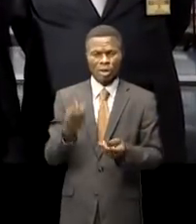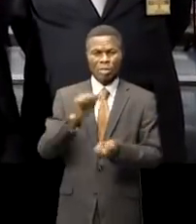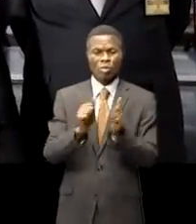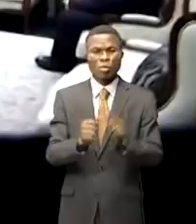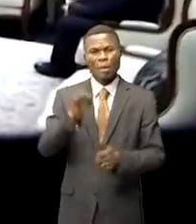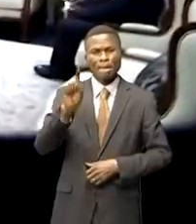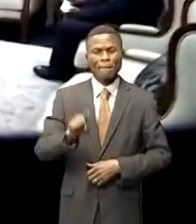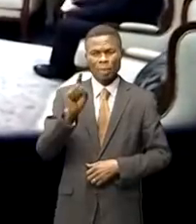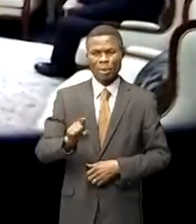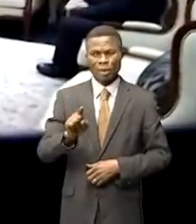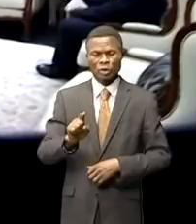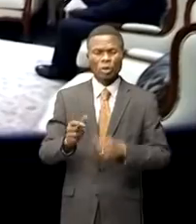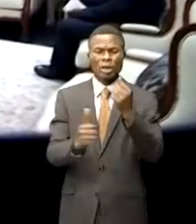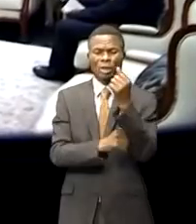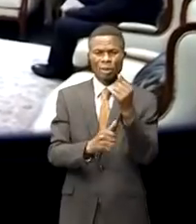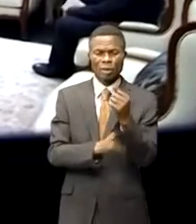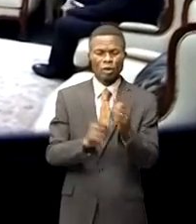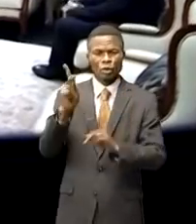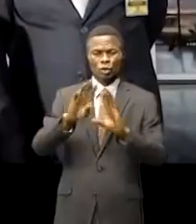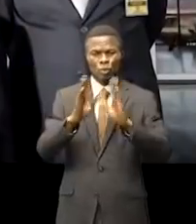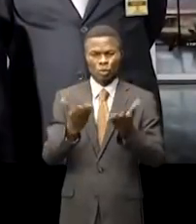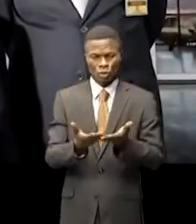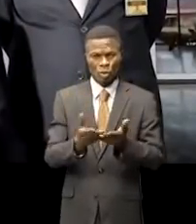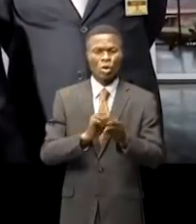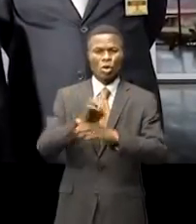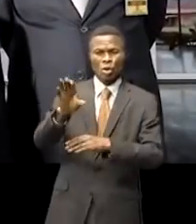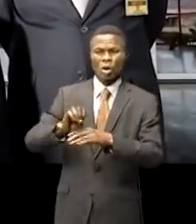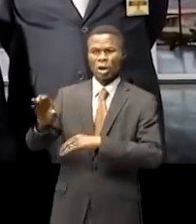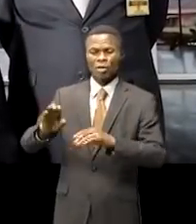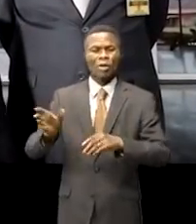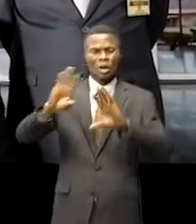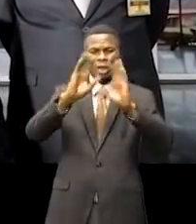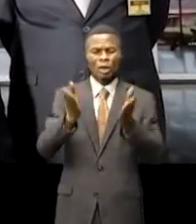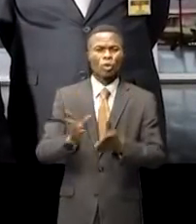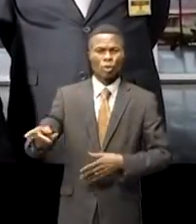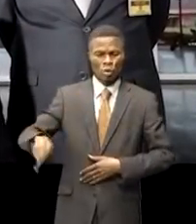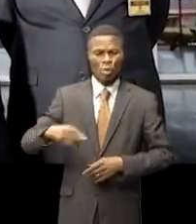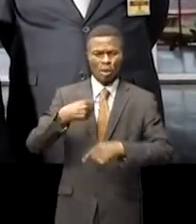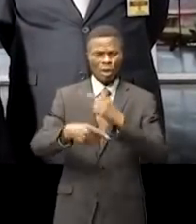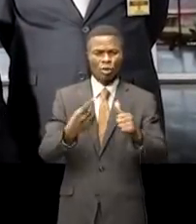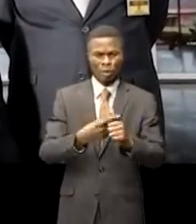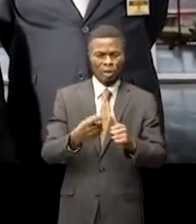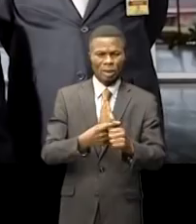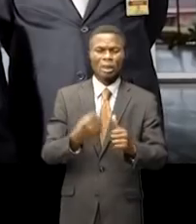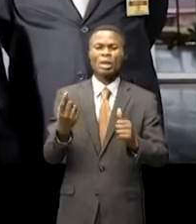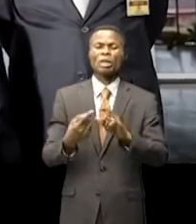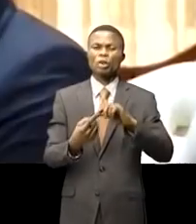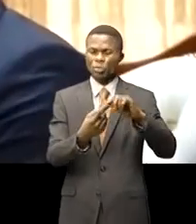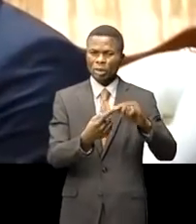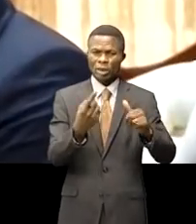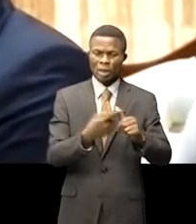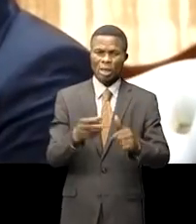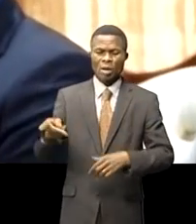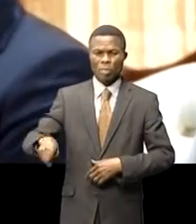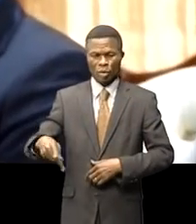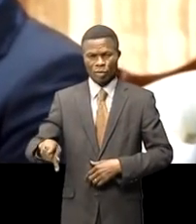masse de régulation de long déployée d'actes de la province en commençant spécialement avec